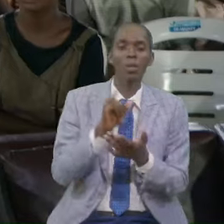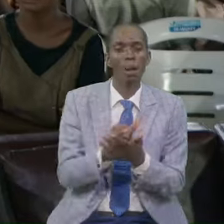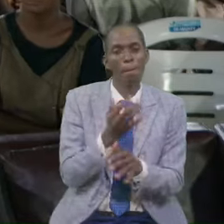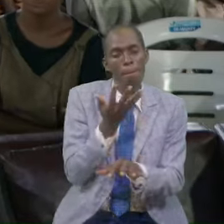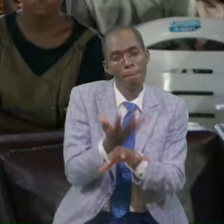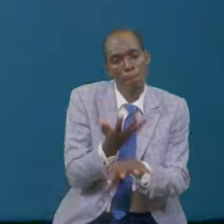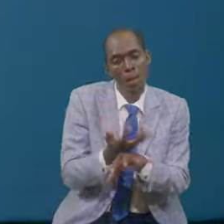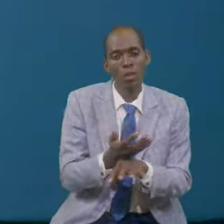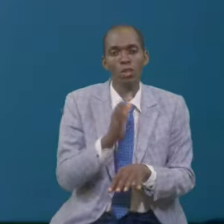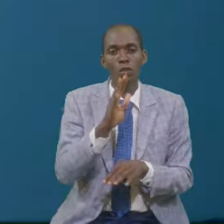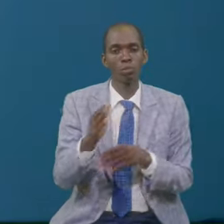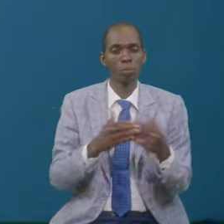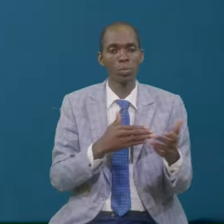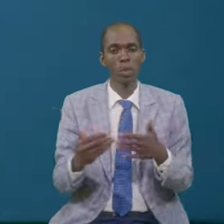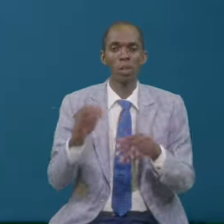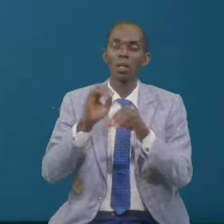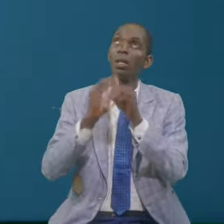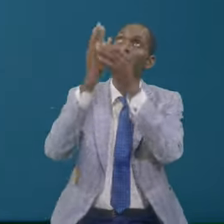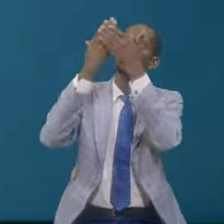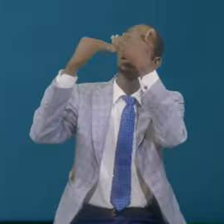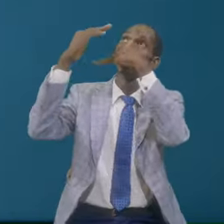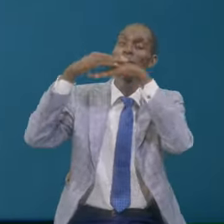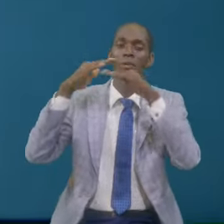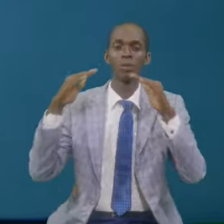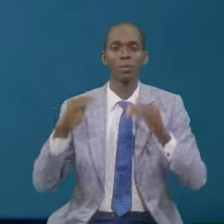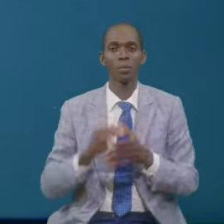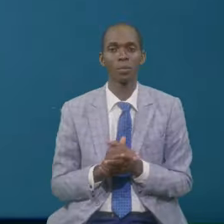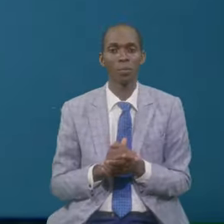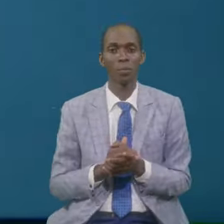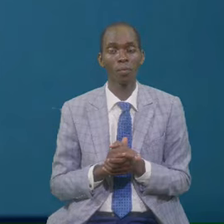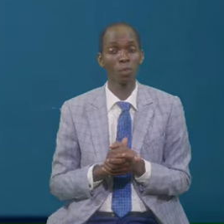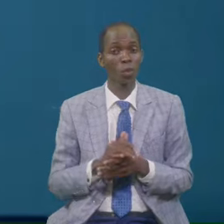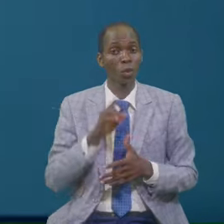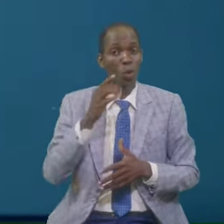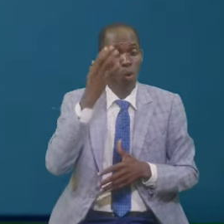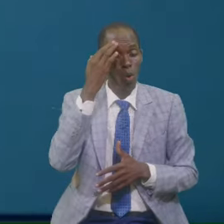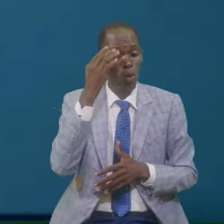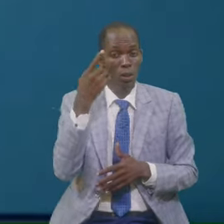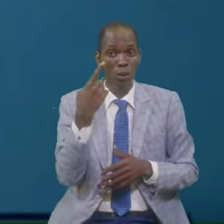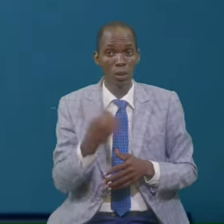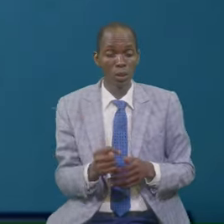heaven, పరలోకములో మీ తరపున వాదించే వానిగా. You know, the advocates, the lawyers on